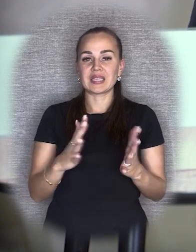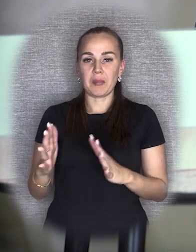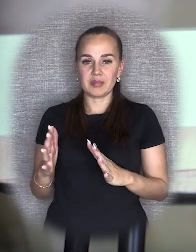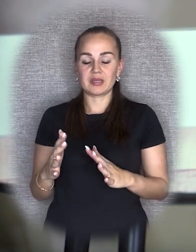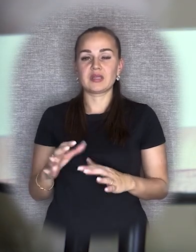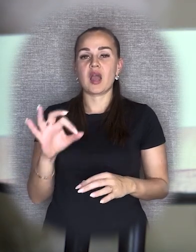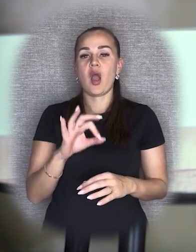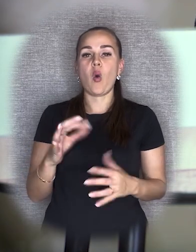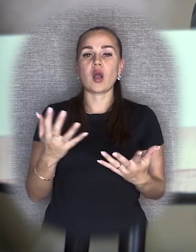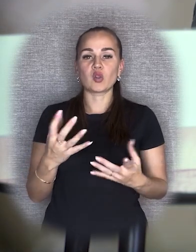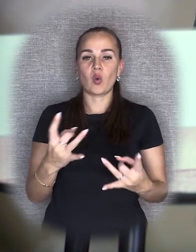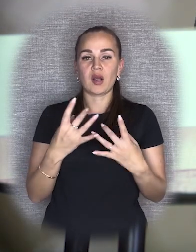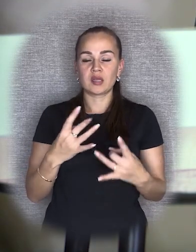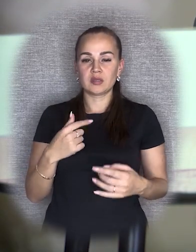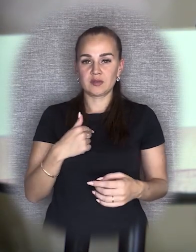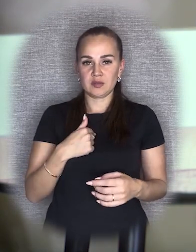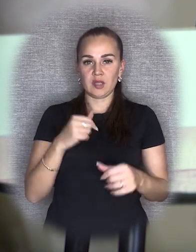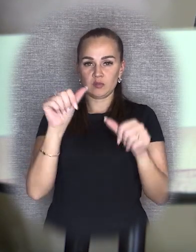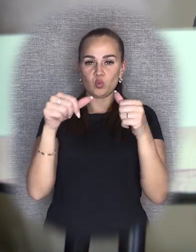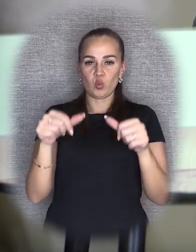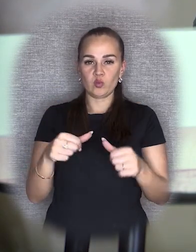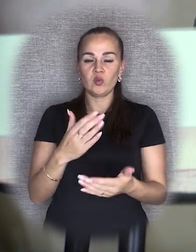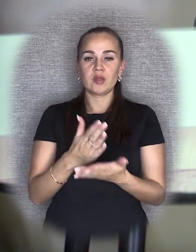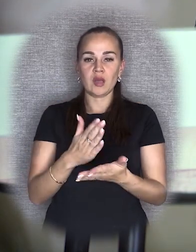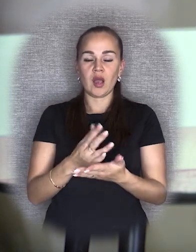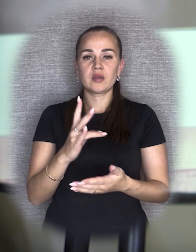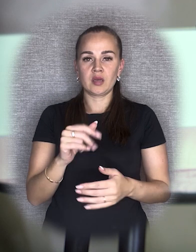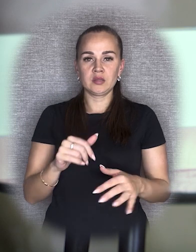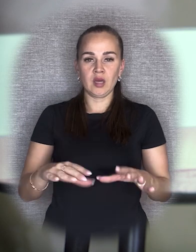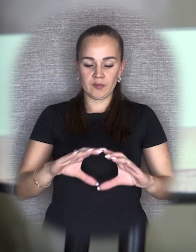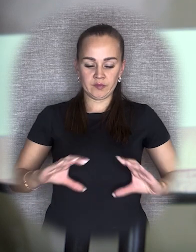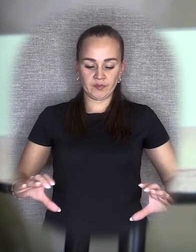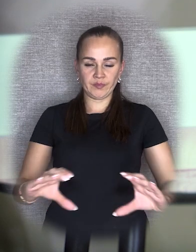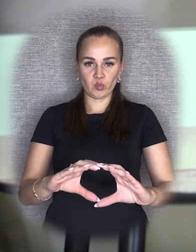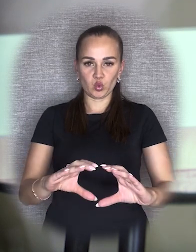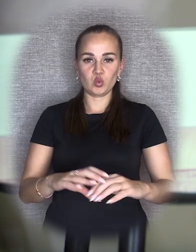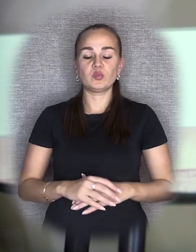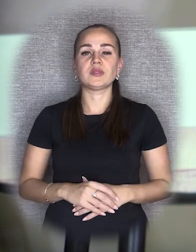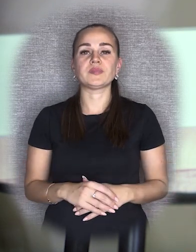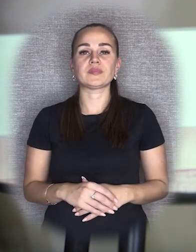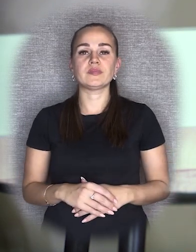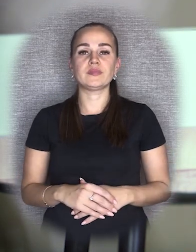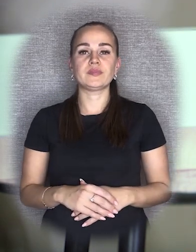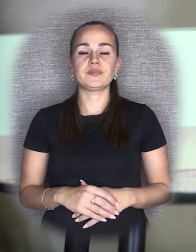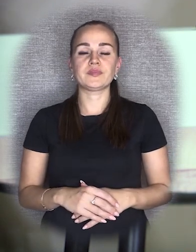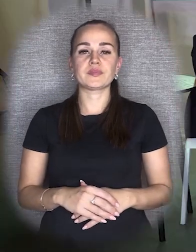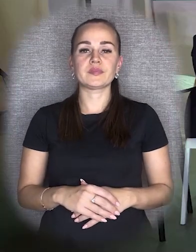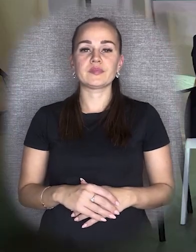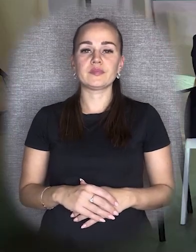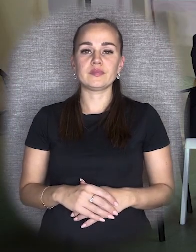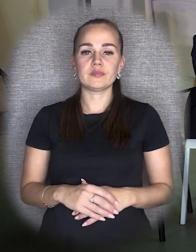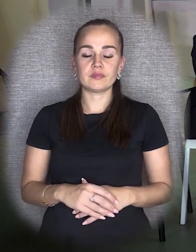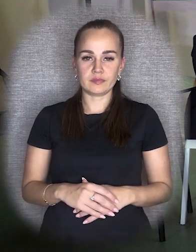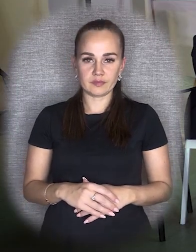о которых эта скульптура нам рассказывает, находясь на таком ландшафте историческом. Ну и, конечно, эти